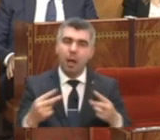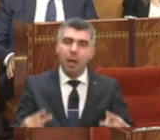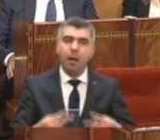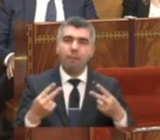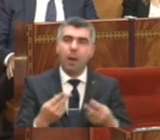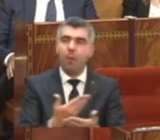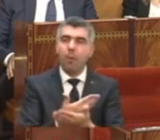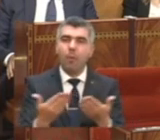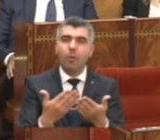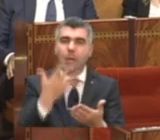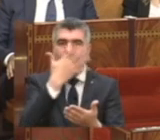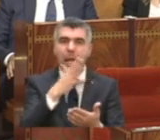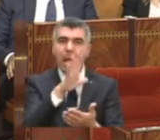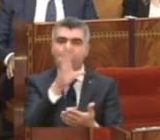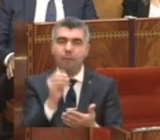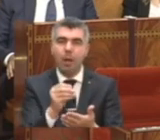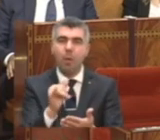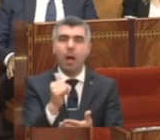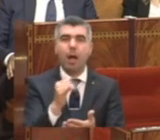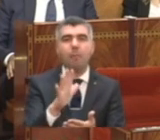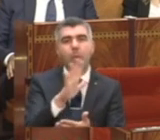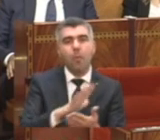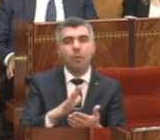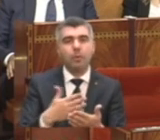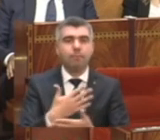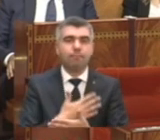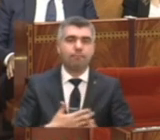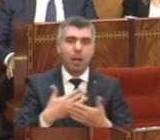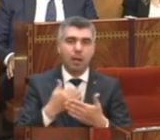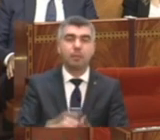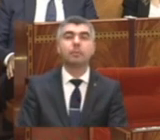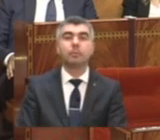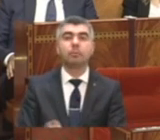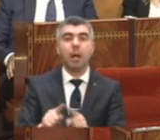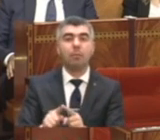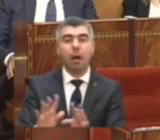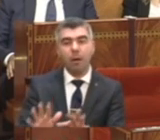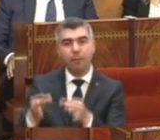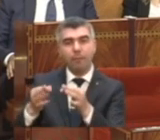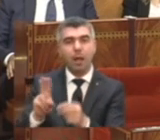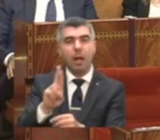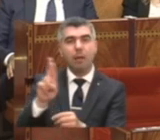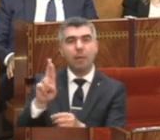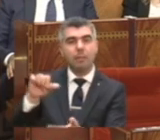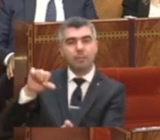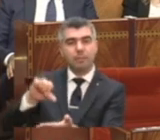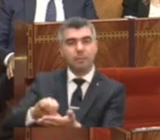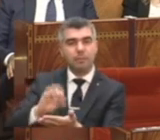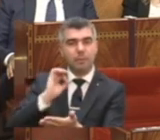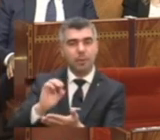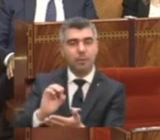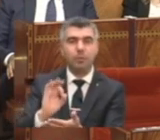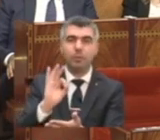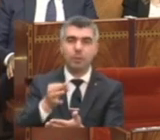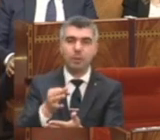وطنيا وإفريقيا بامتياز. وبكل صدق إن اختياركم لمدينة الرباط كان موفقا، خاصة